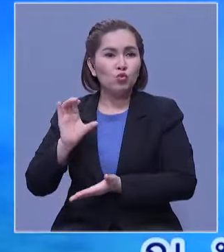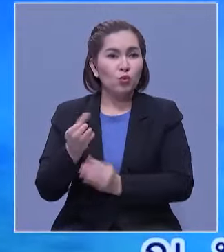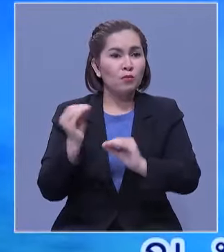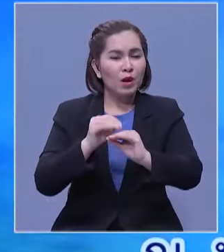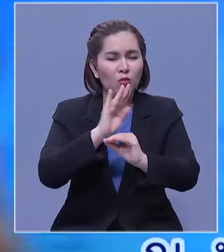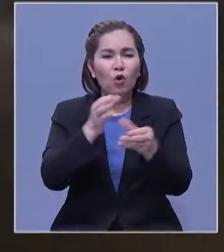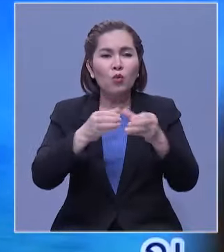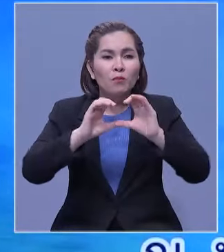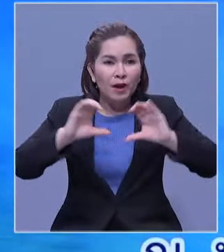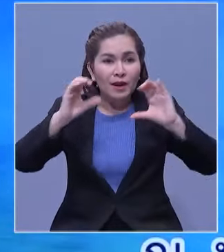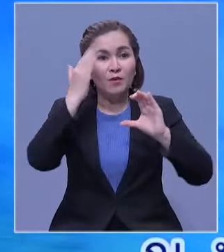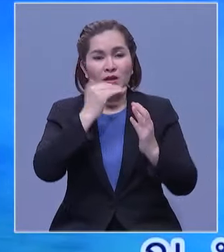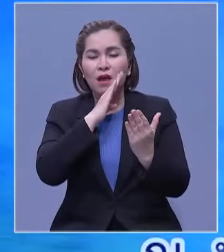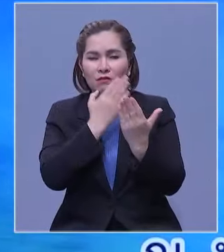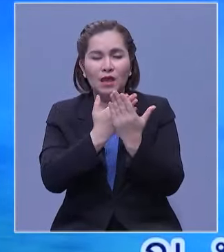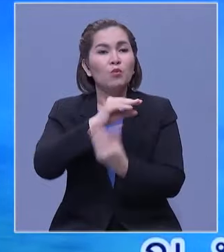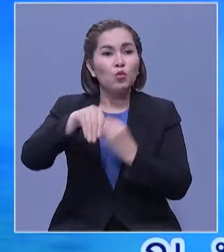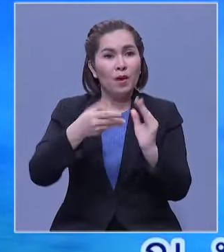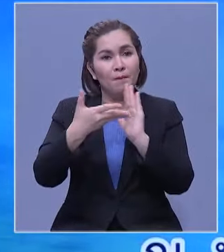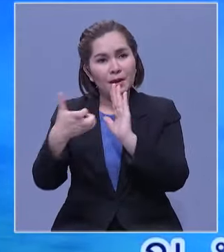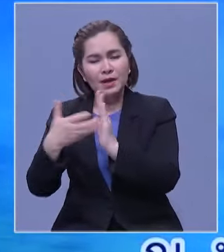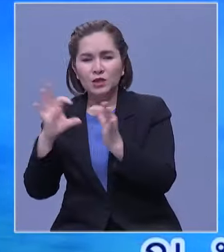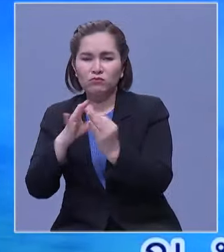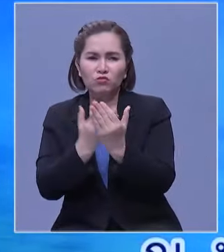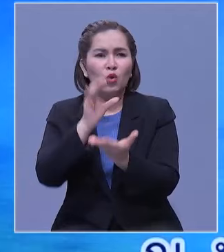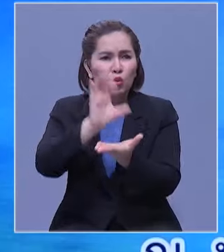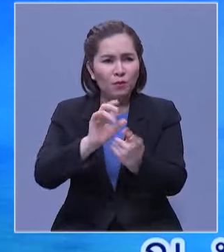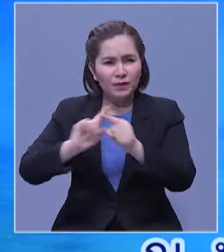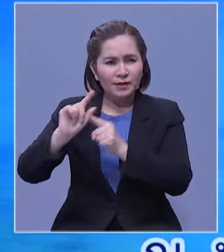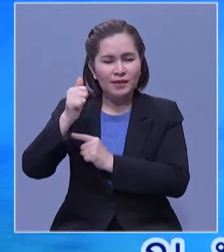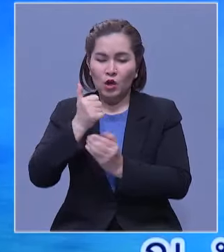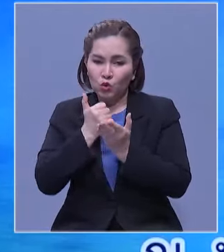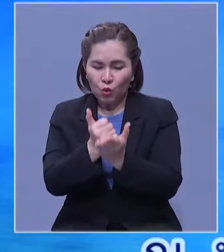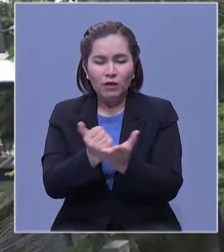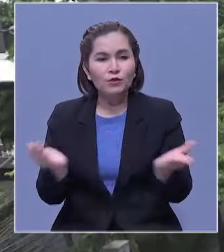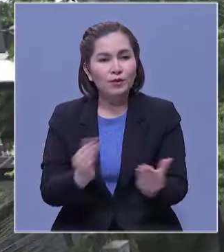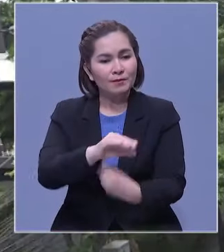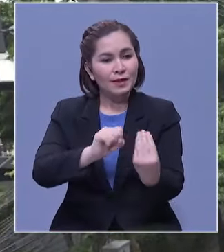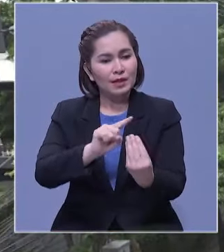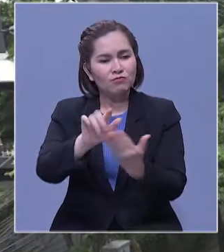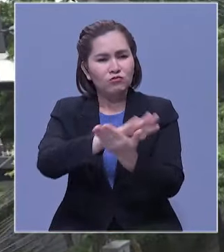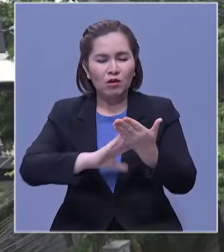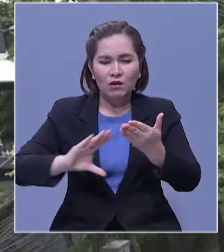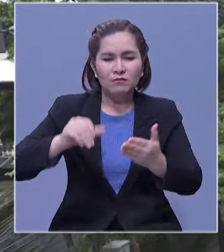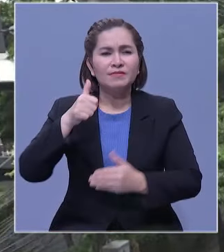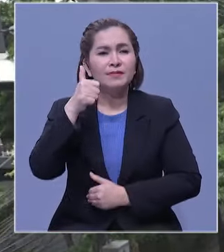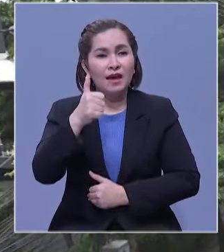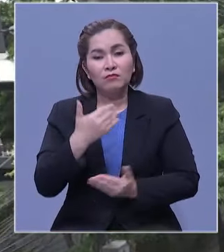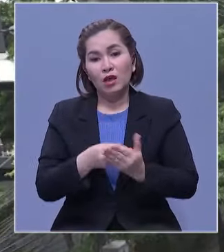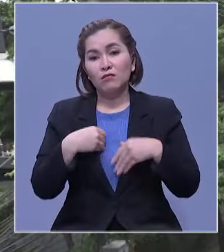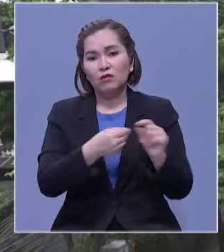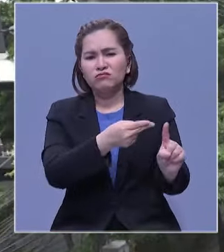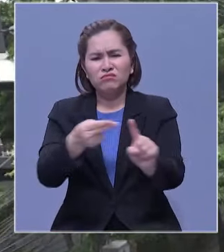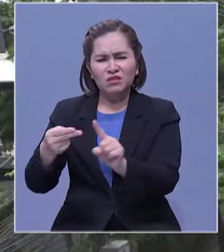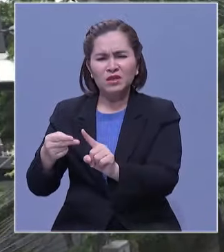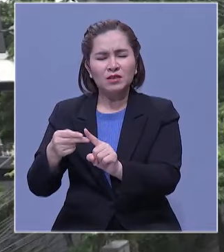รัฐมีการจับจ่ายใช้สอยมีการเบิกจ่ายงบประมาณก็จะสามารถขับเคลื่อนเศรษฐกิจของประเทศได้ดีกว่าการแจกเงินดิจิทอล